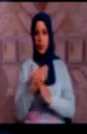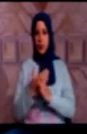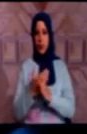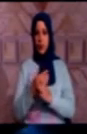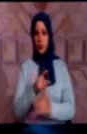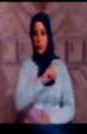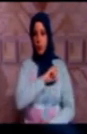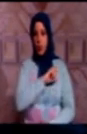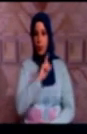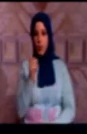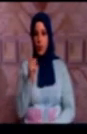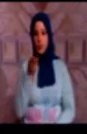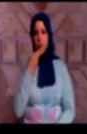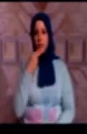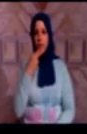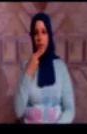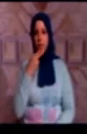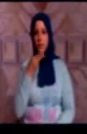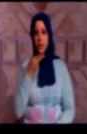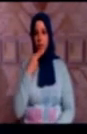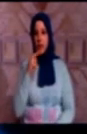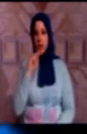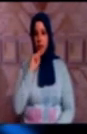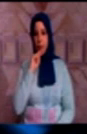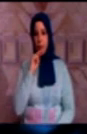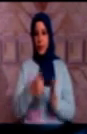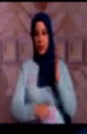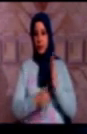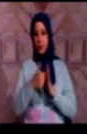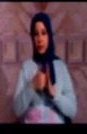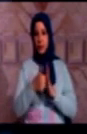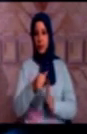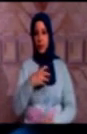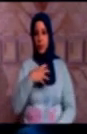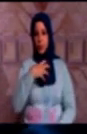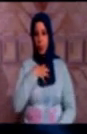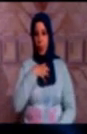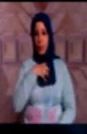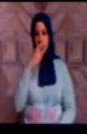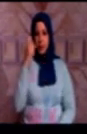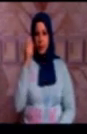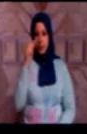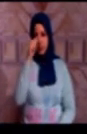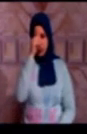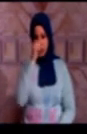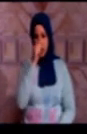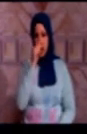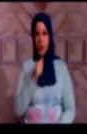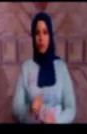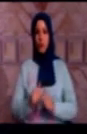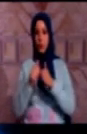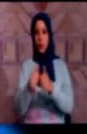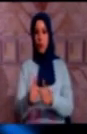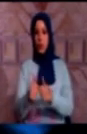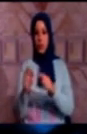كاذب لمجاميع عاليه بتهبط الاولاد لما يجوا يتقدموا لمكتب التنسيق